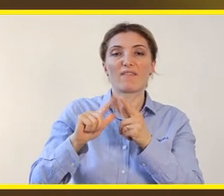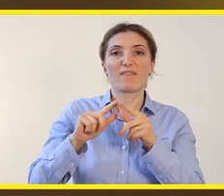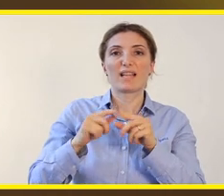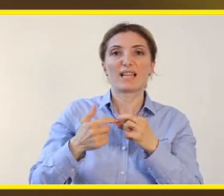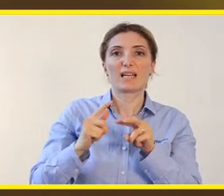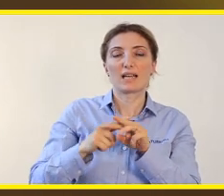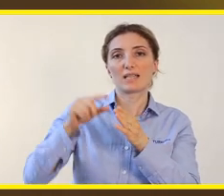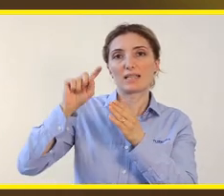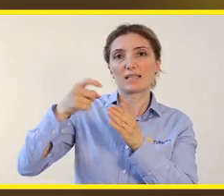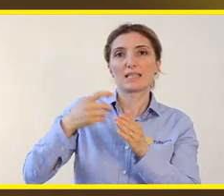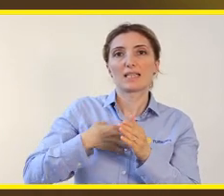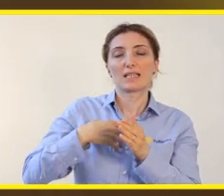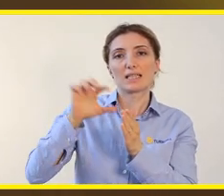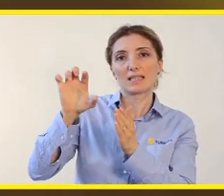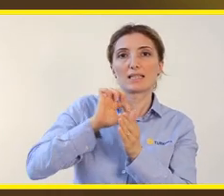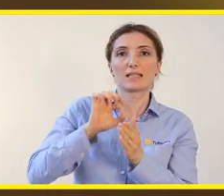seçin.